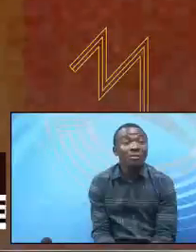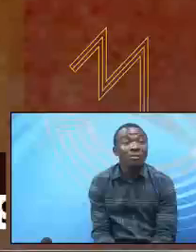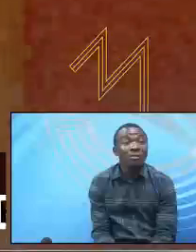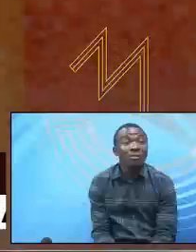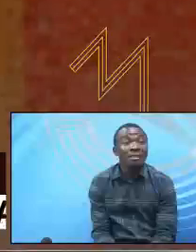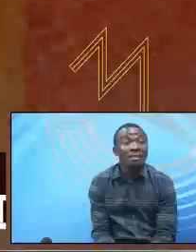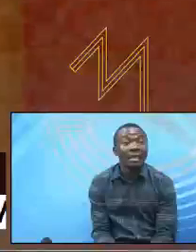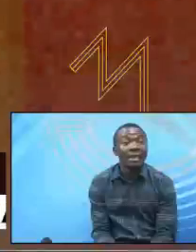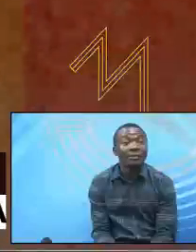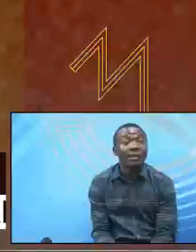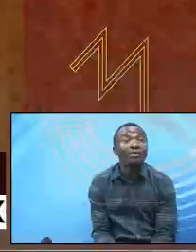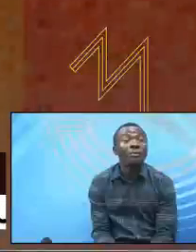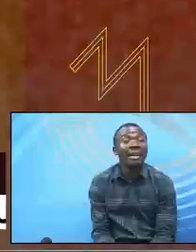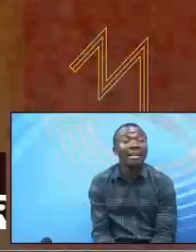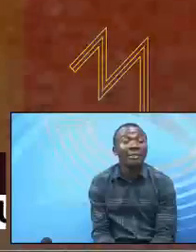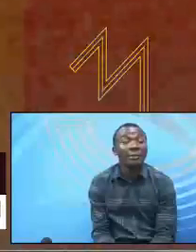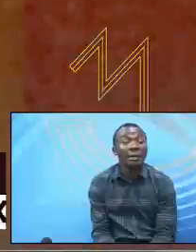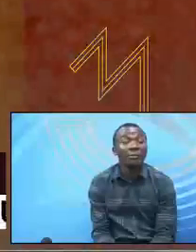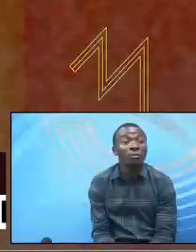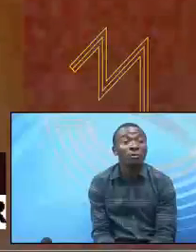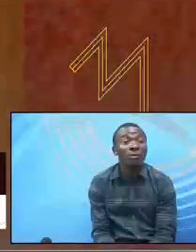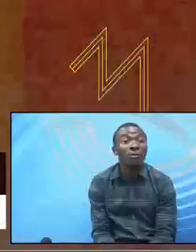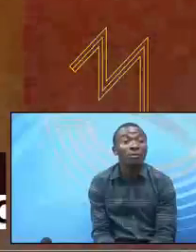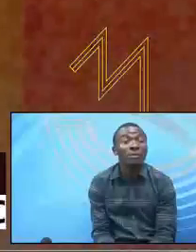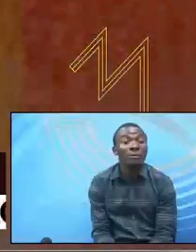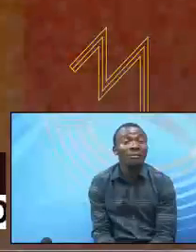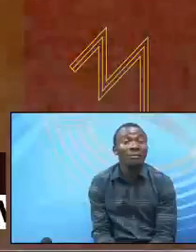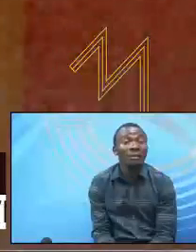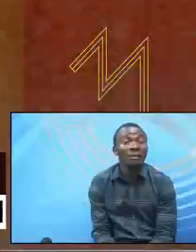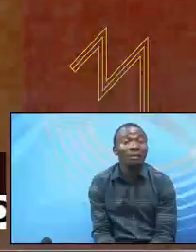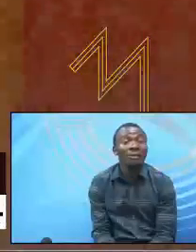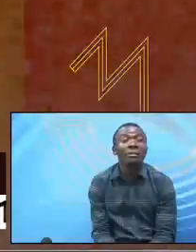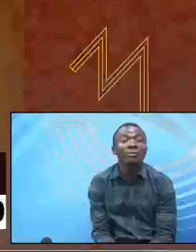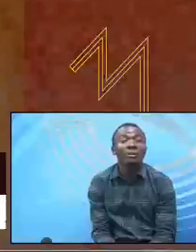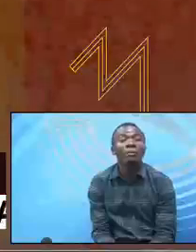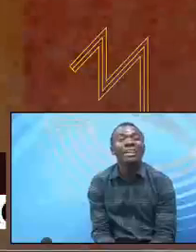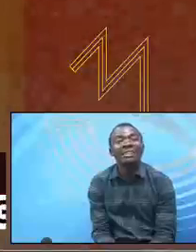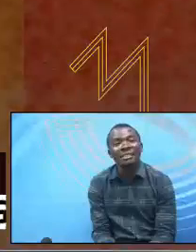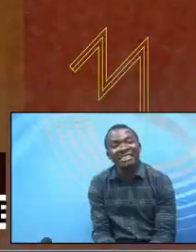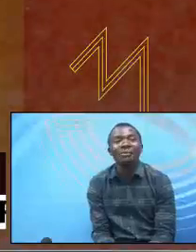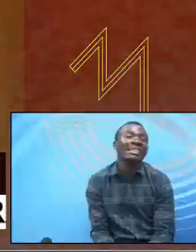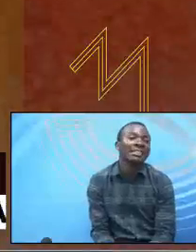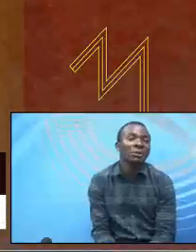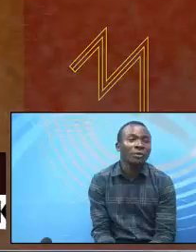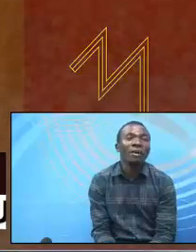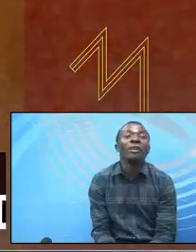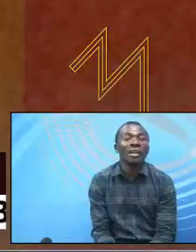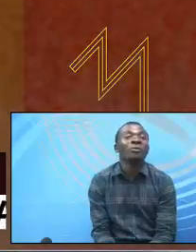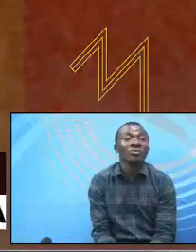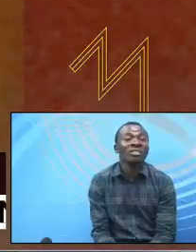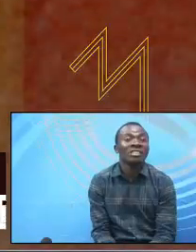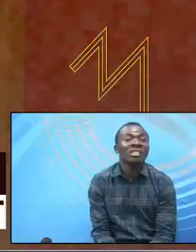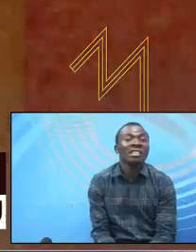ni umuntu wavutse akavuka yumva agahinduka ufite ubwo bumuga bwo kutumva no kutumva no kutavuga nko mu myaka 2, imyaka 3 aho